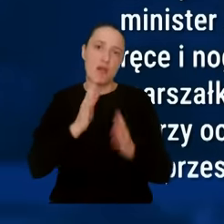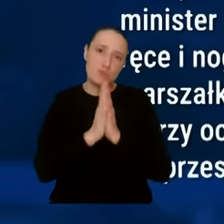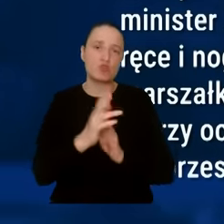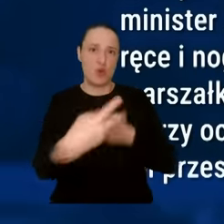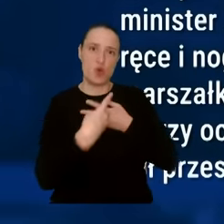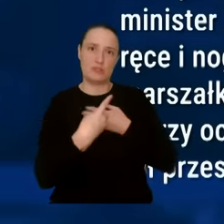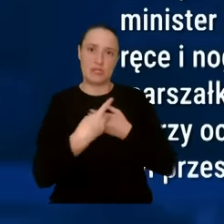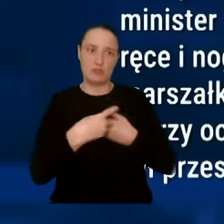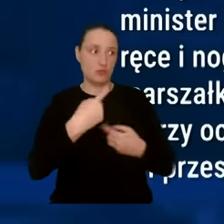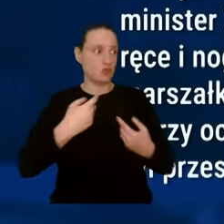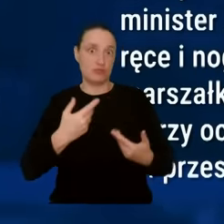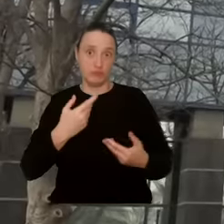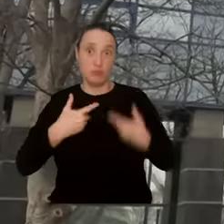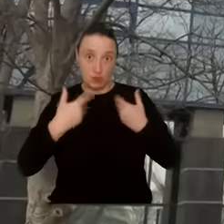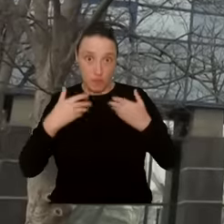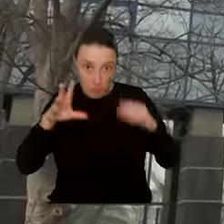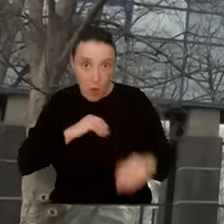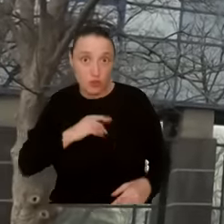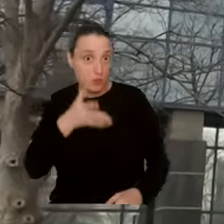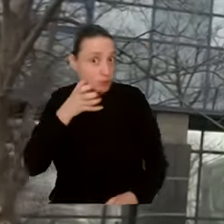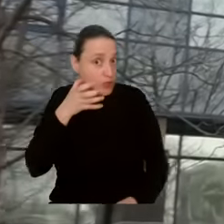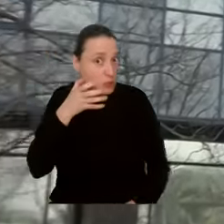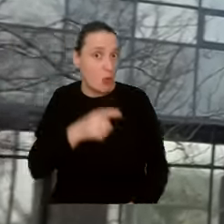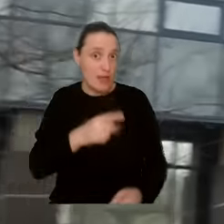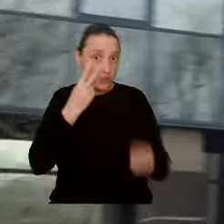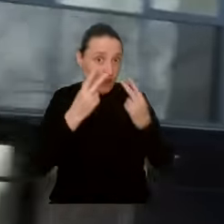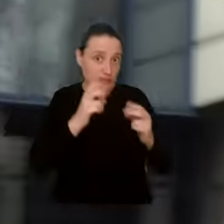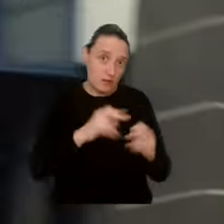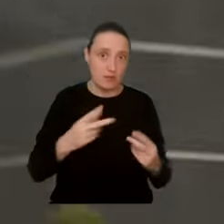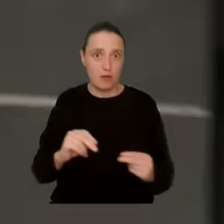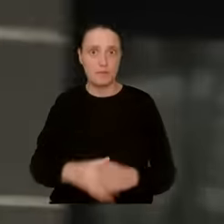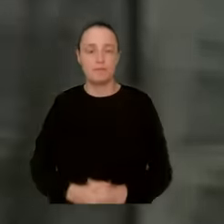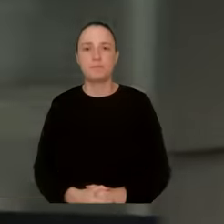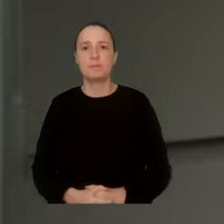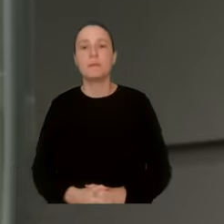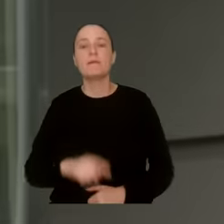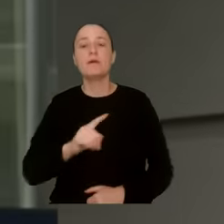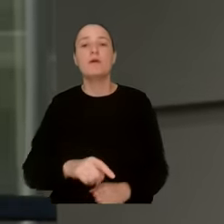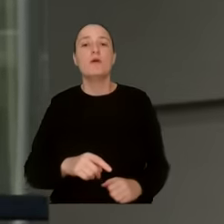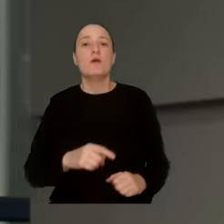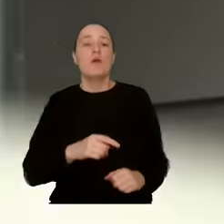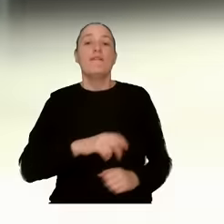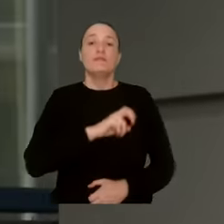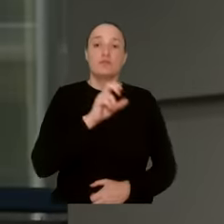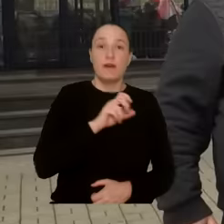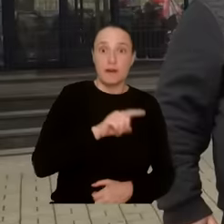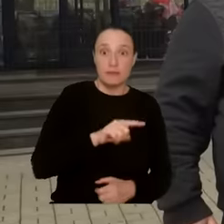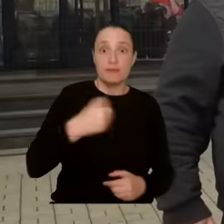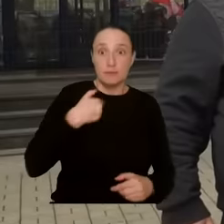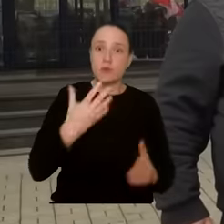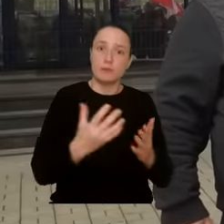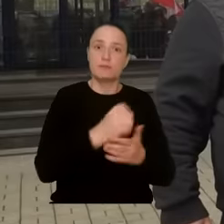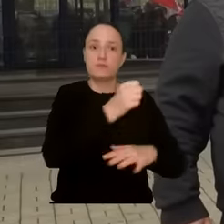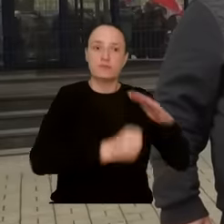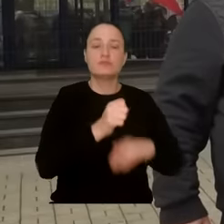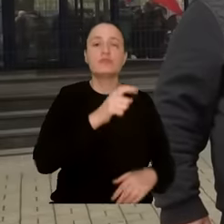możliwość, żeby był przesłuchany jako świadek. W sprawie Funduszu Sprawiedliwości w Wielki Czwartek aresztowano księdza Michała Olszewskiego. Przed budynkiem prokuratury krajowej